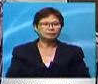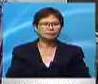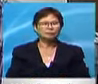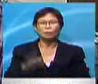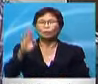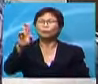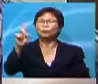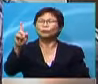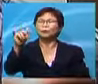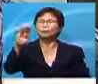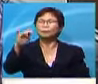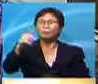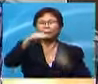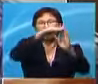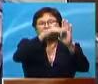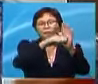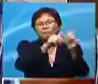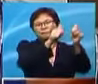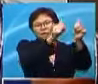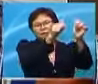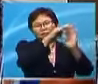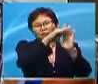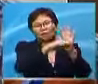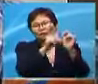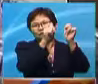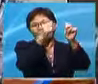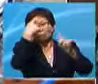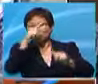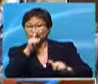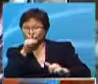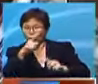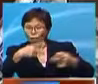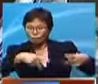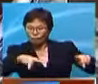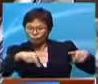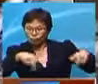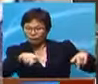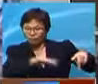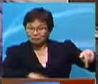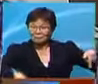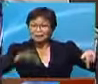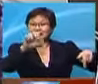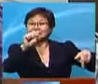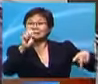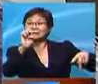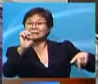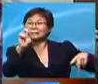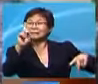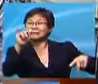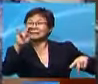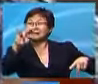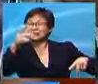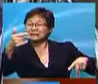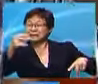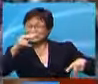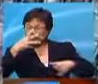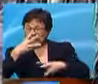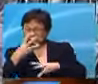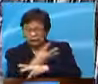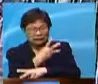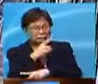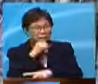menurut Budiman agenda pertama beliau bagi memastikan kemudahan pasar awam sekinchan yang dahulu sangat Teruk dan tidak